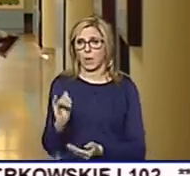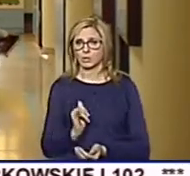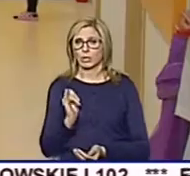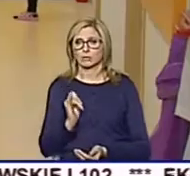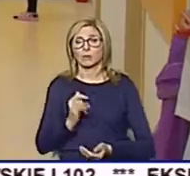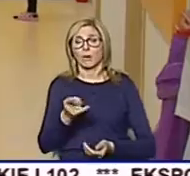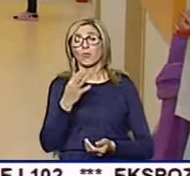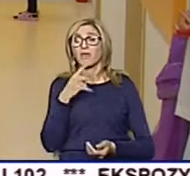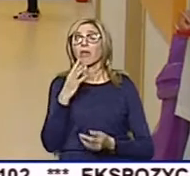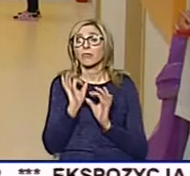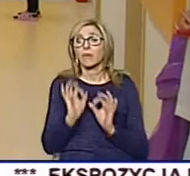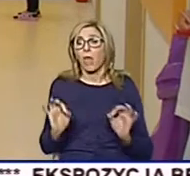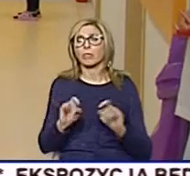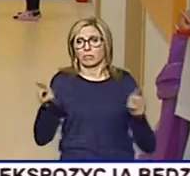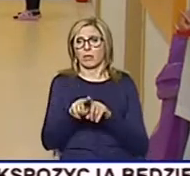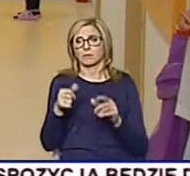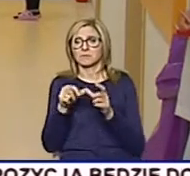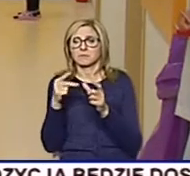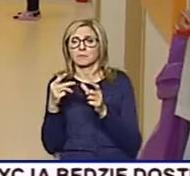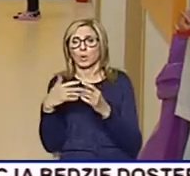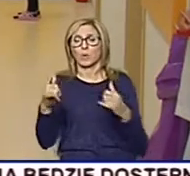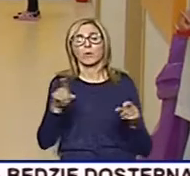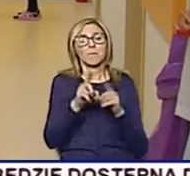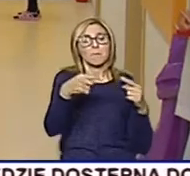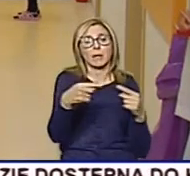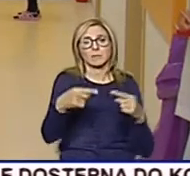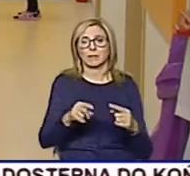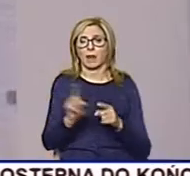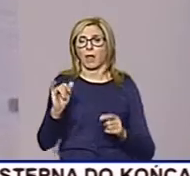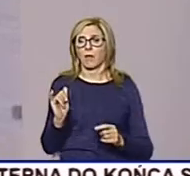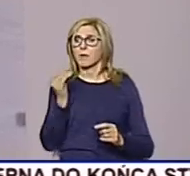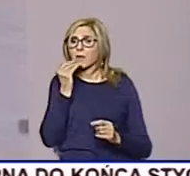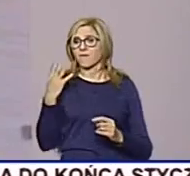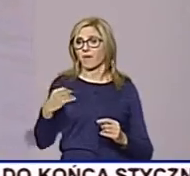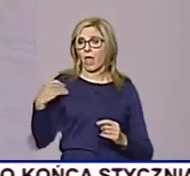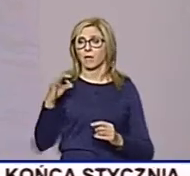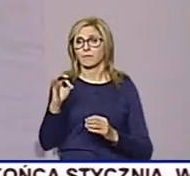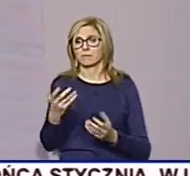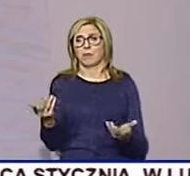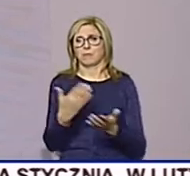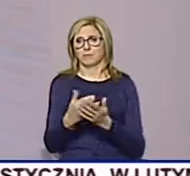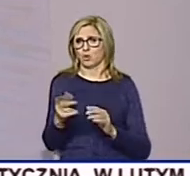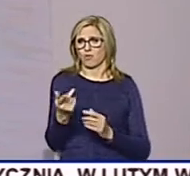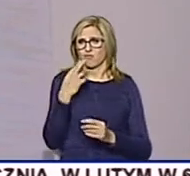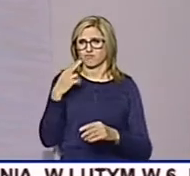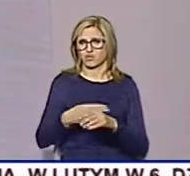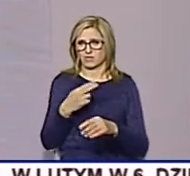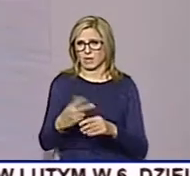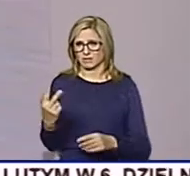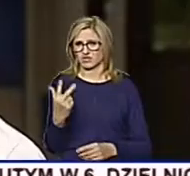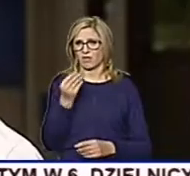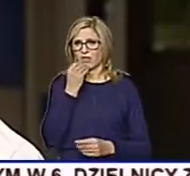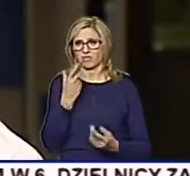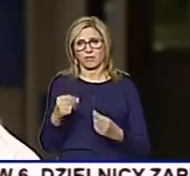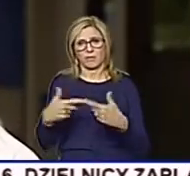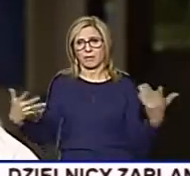pacjenta. Diet także jest kilka, każda dostosowana do wieku dziecka. Skąd więc musztarda w menu trzylatka?